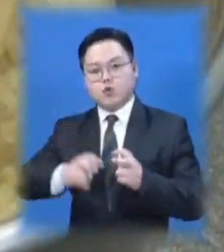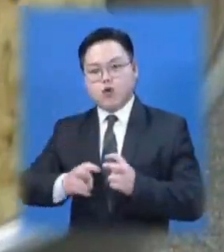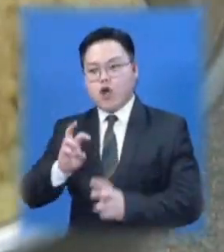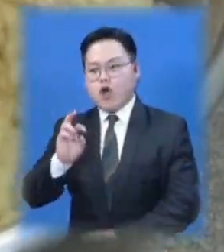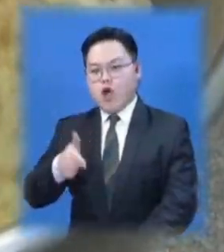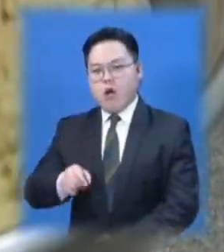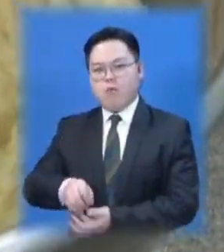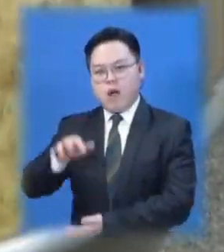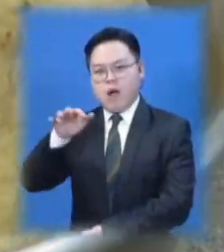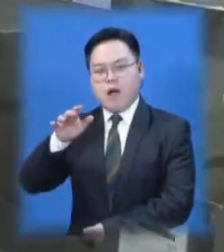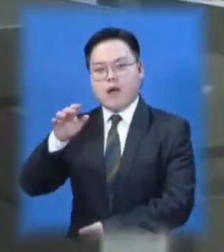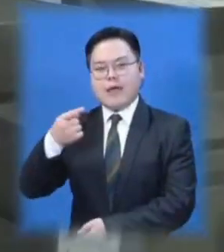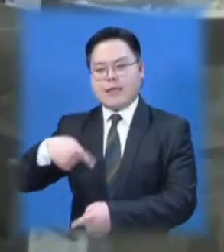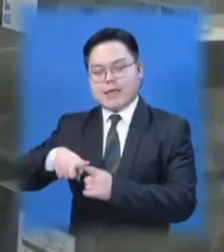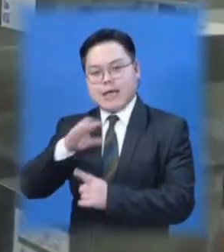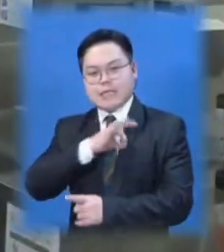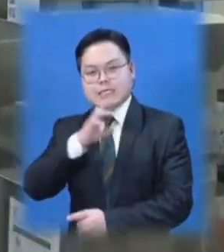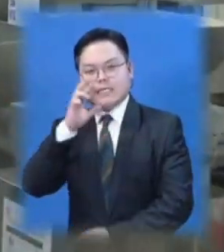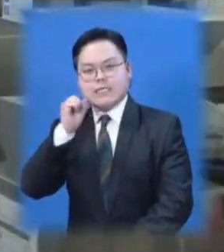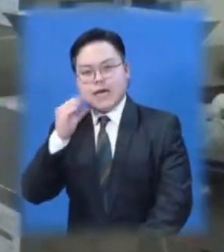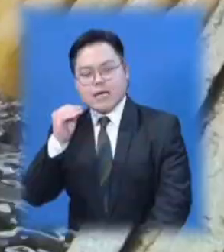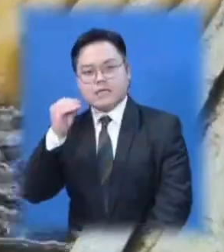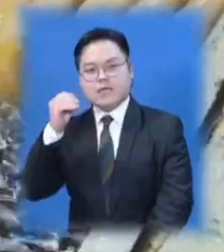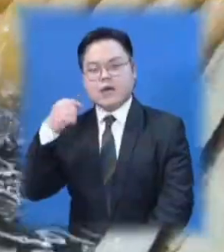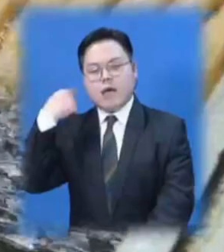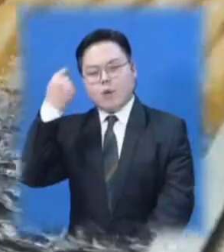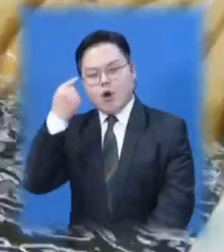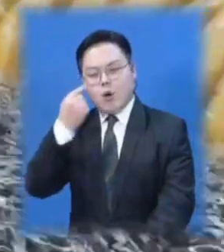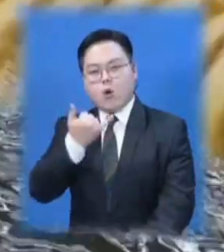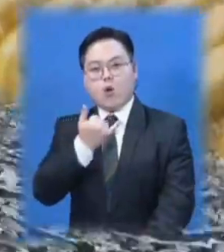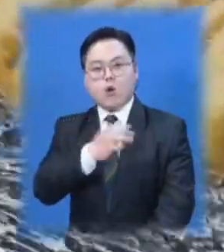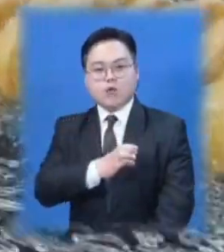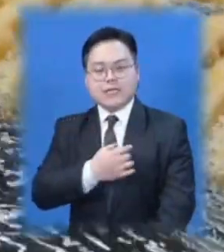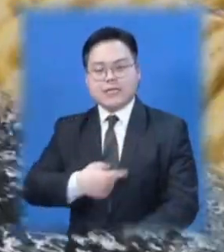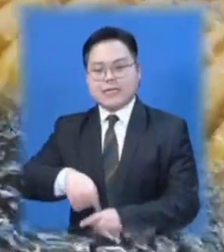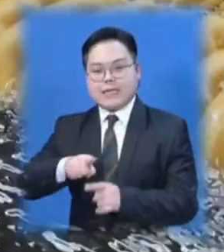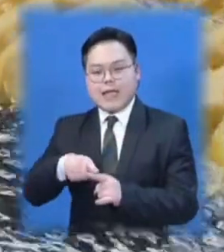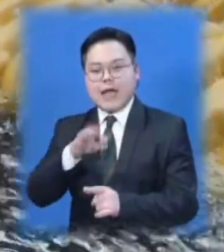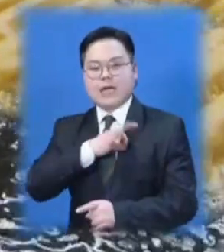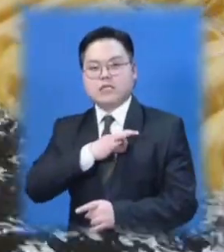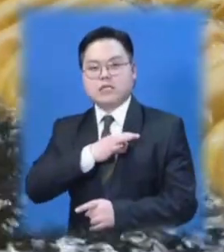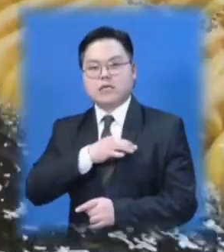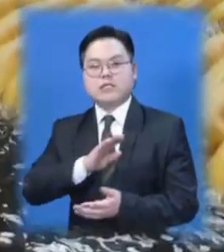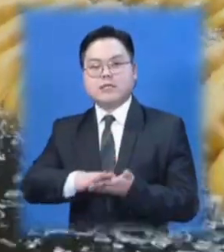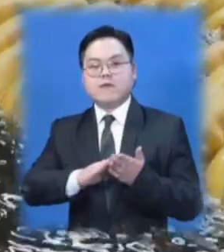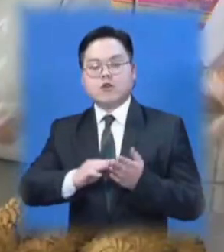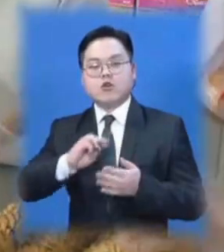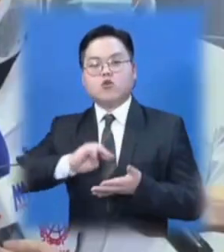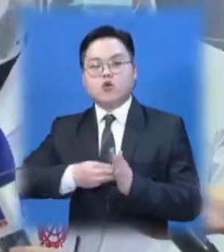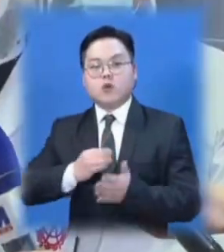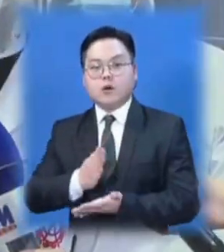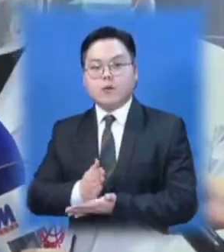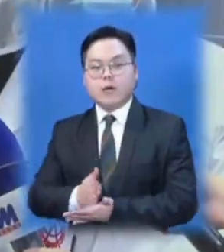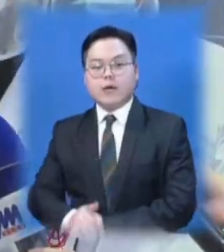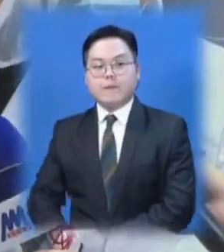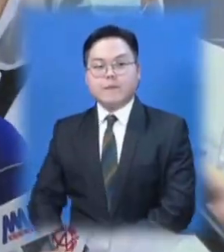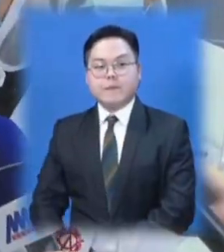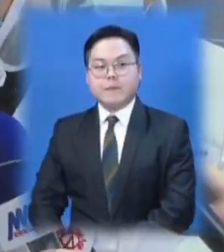дахин боловсруулах төсөл хэрэгжүүлэх хэрэгжиж буй усаа, саарл ус болон дахин ашиглахаар ажилласан байна.